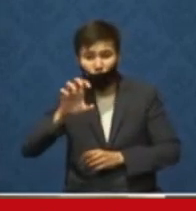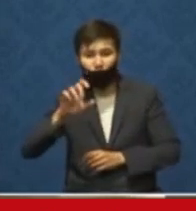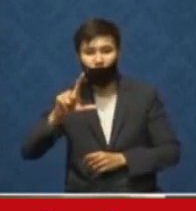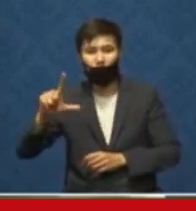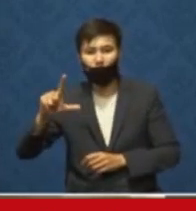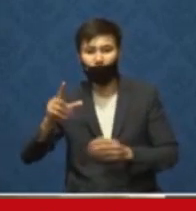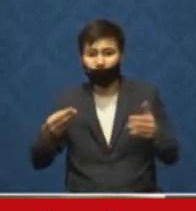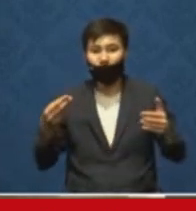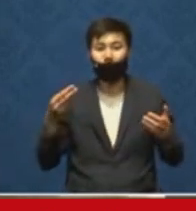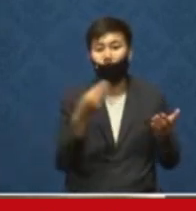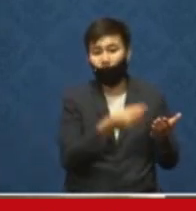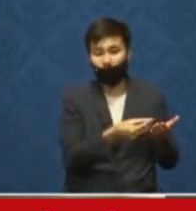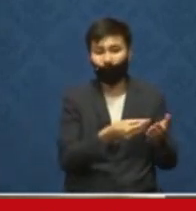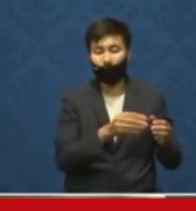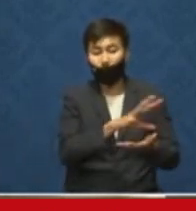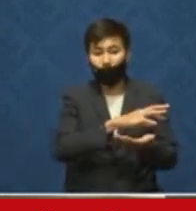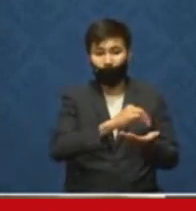ราชมงคลอีสาน